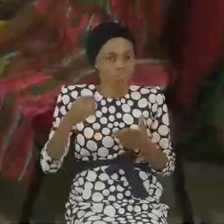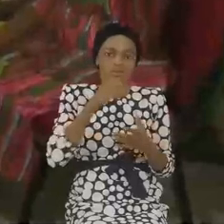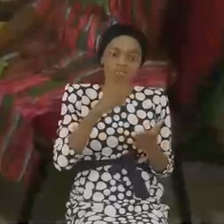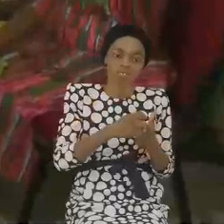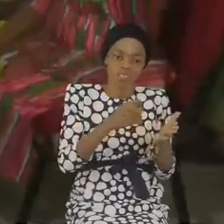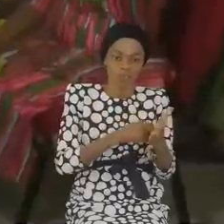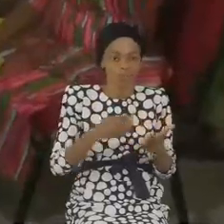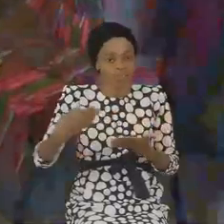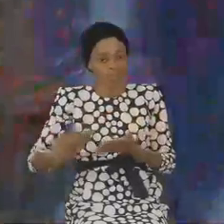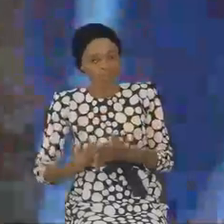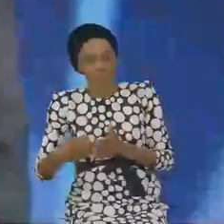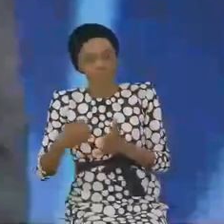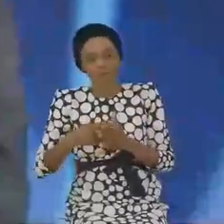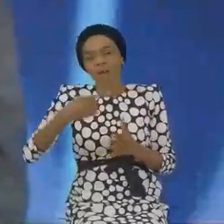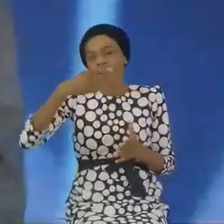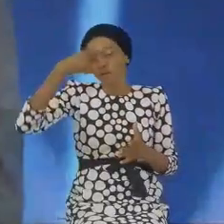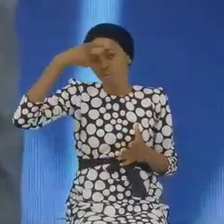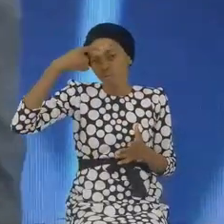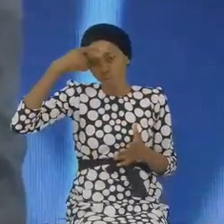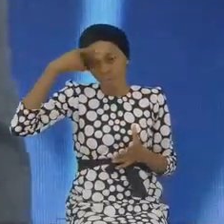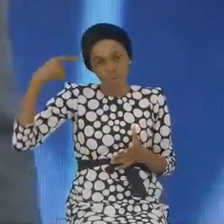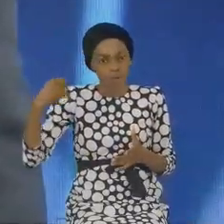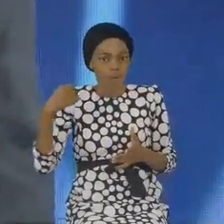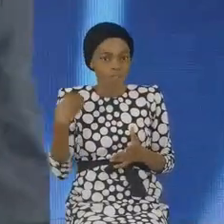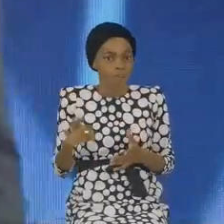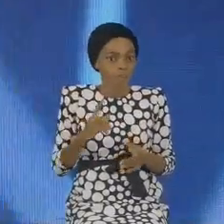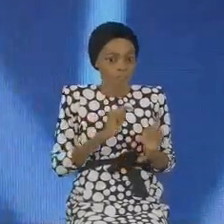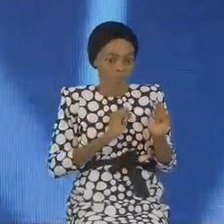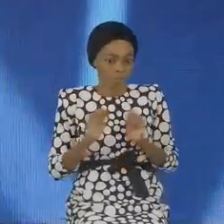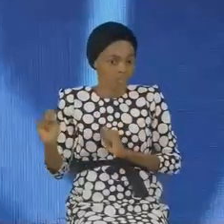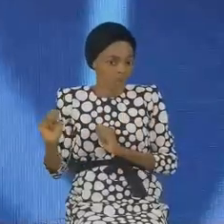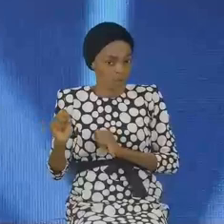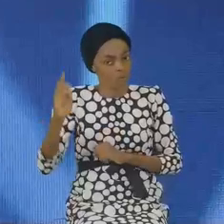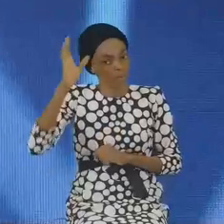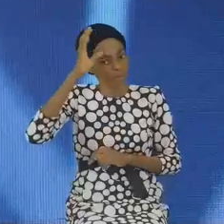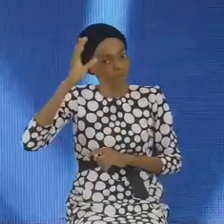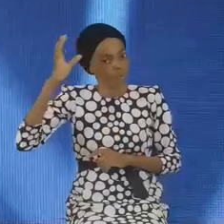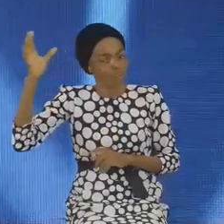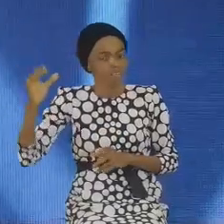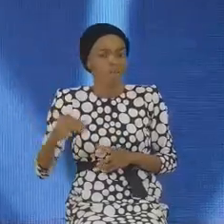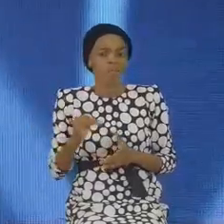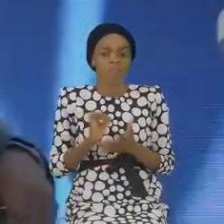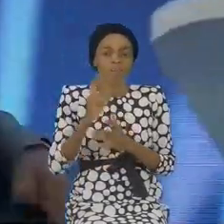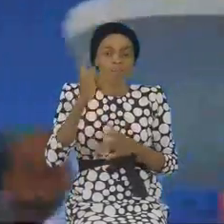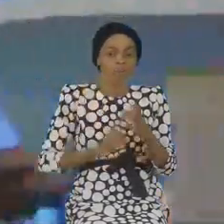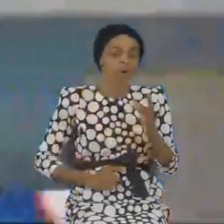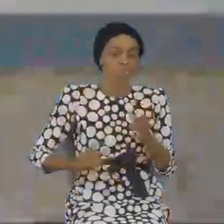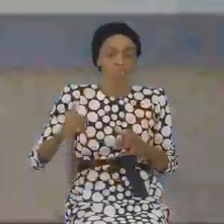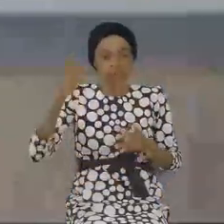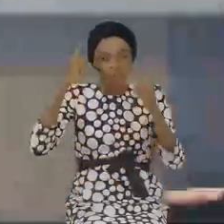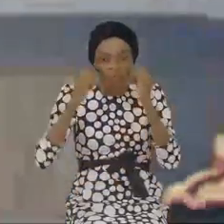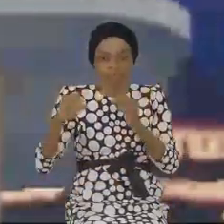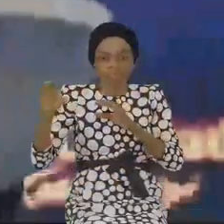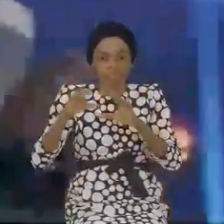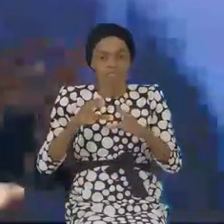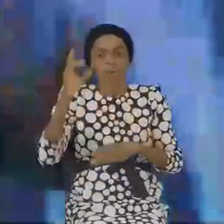l'Ancien et le Nouveau Testament à tout moment, à cause du concept transférable, pour que ce que Moïse a fait aux enfants d'Israël, qu'est-ce que nous devons